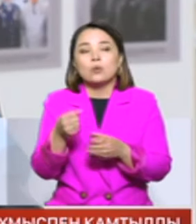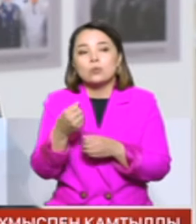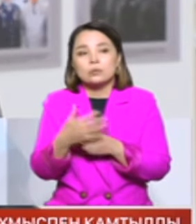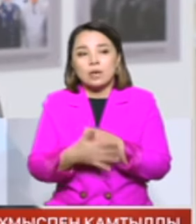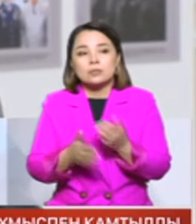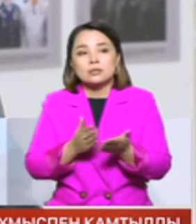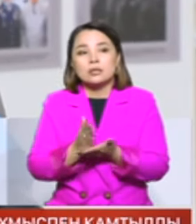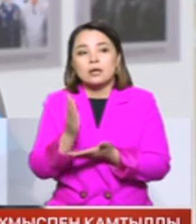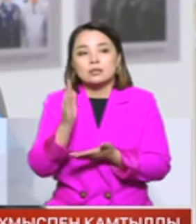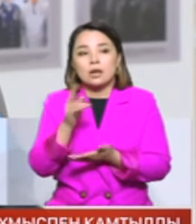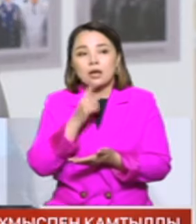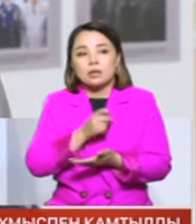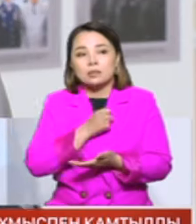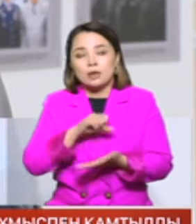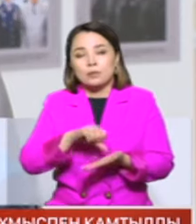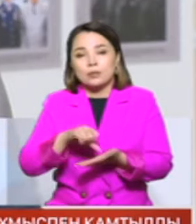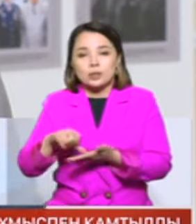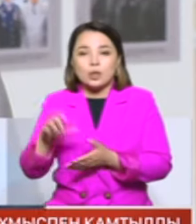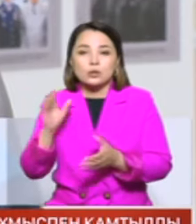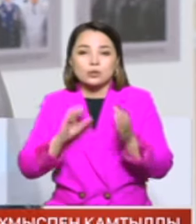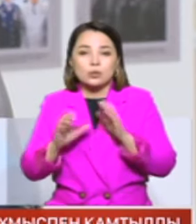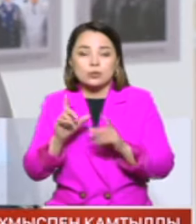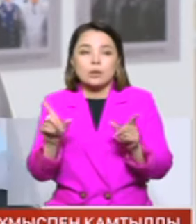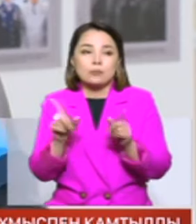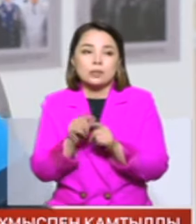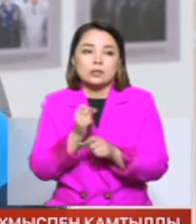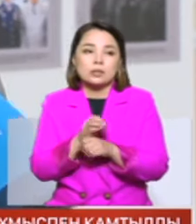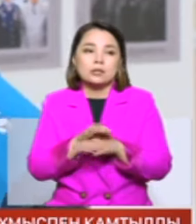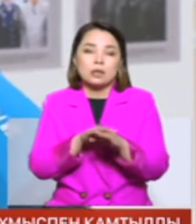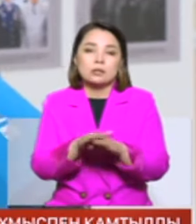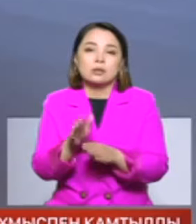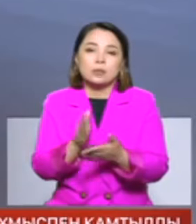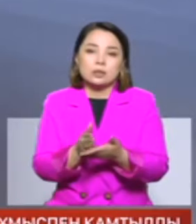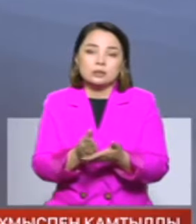орталық стратегиялық әскери институт бірге шығарды.